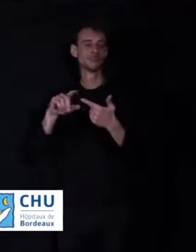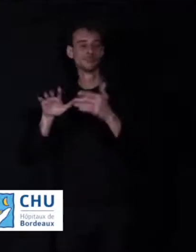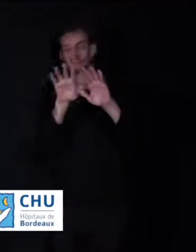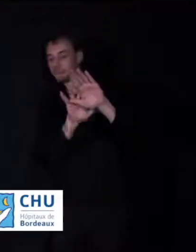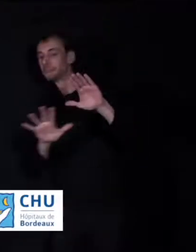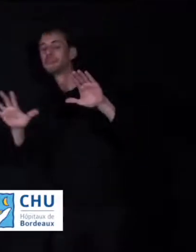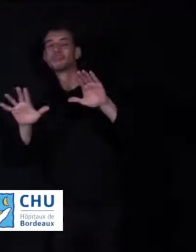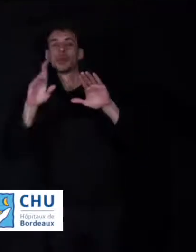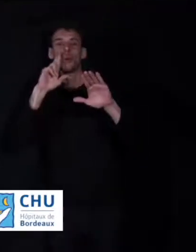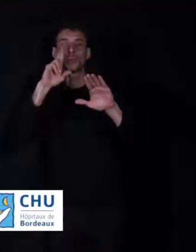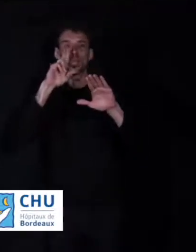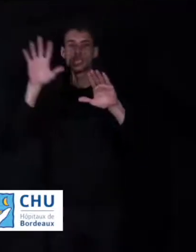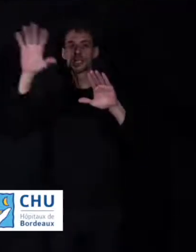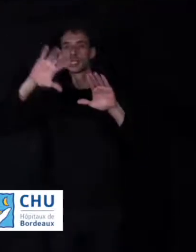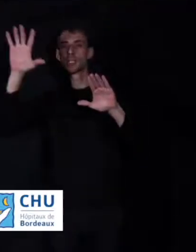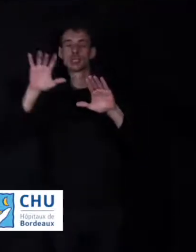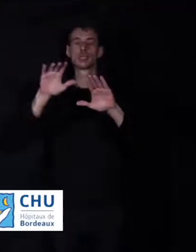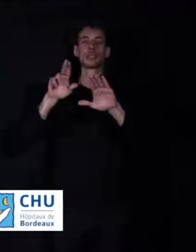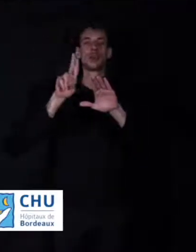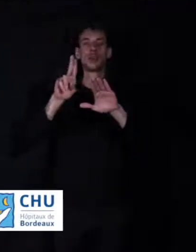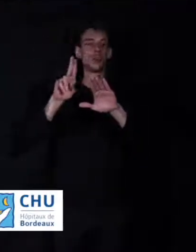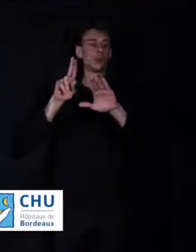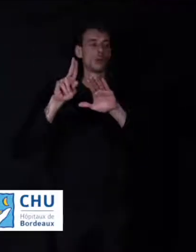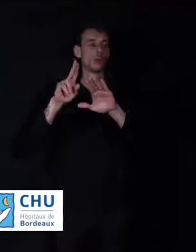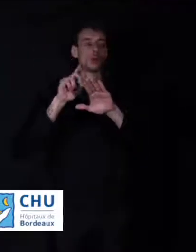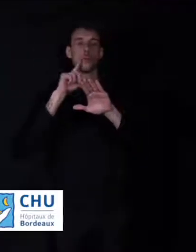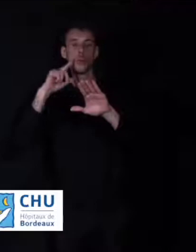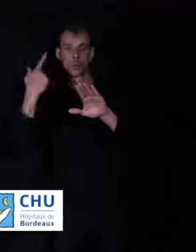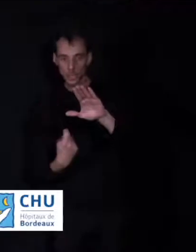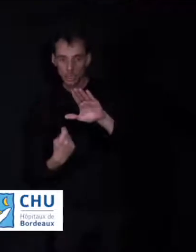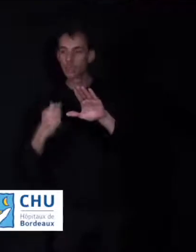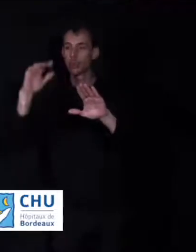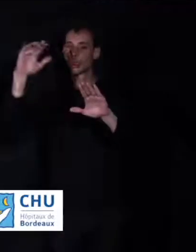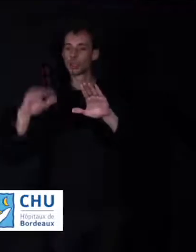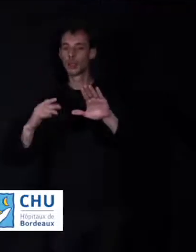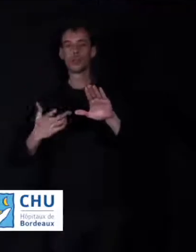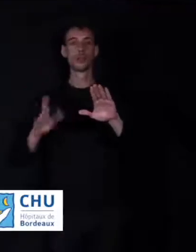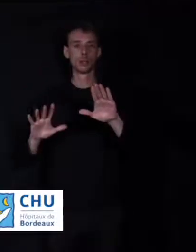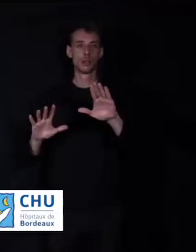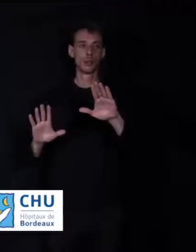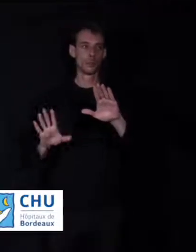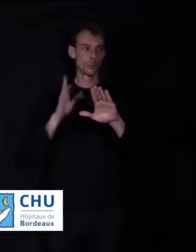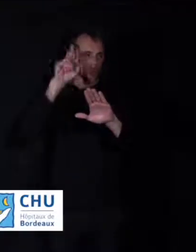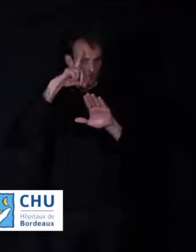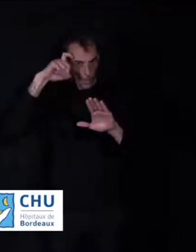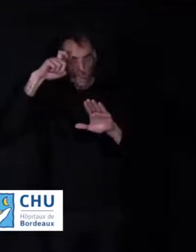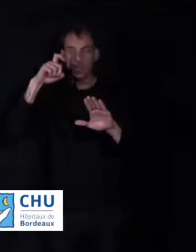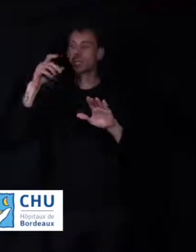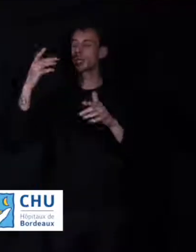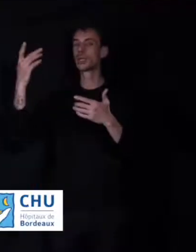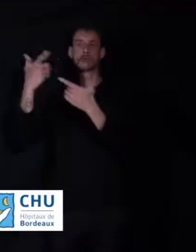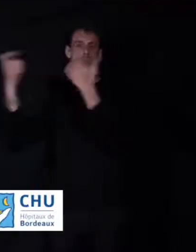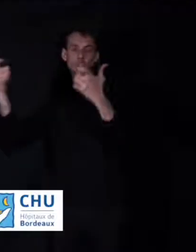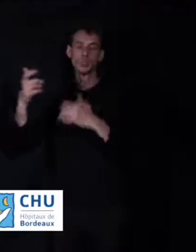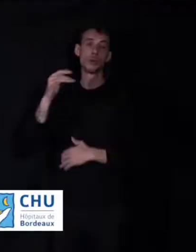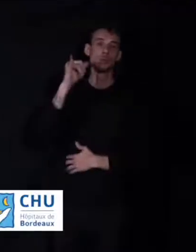Russie, l'Ukraine, la Mongolie, des pays d'Europe du Sud comme l'Italie, la Grèce